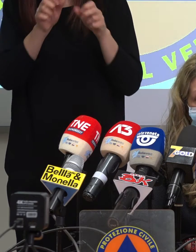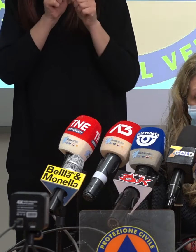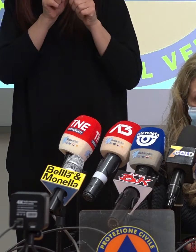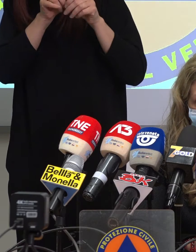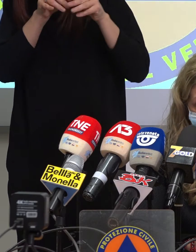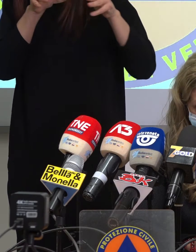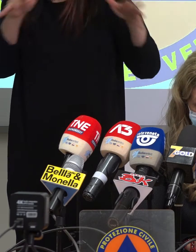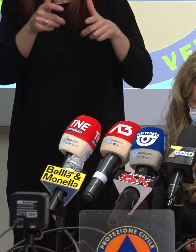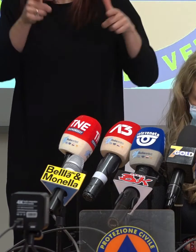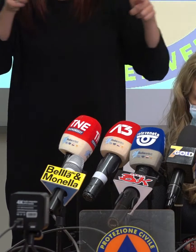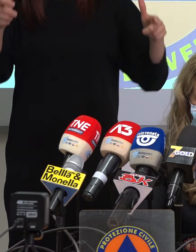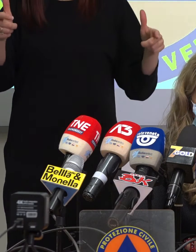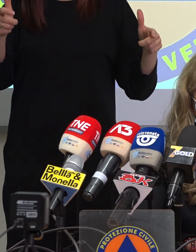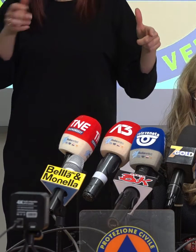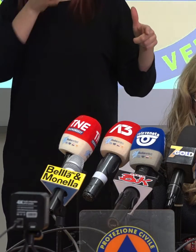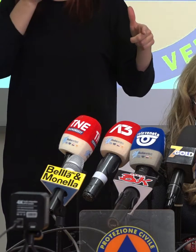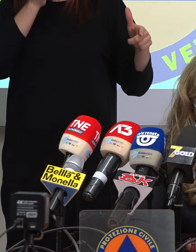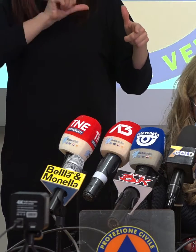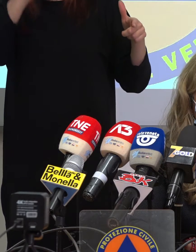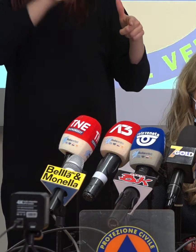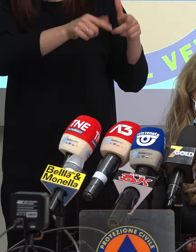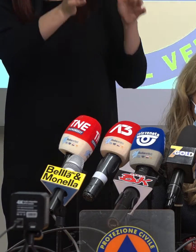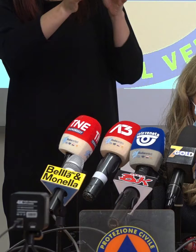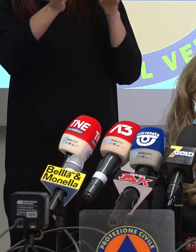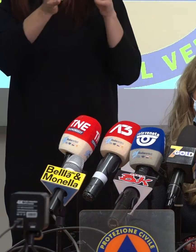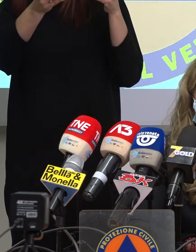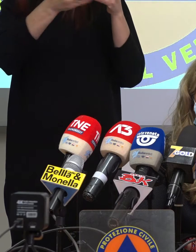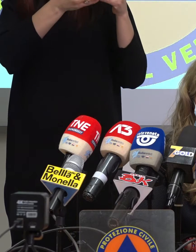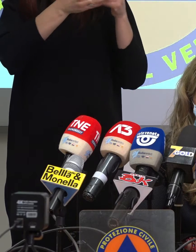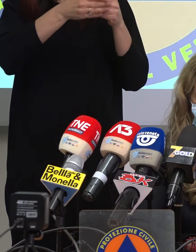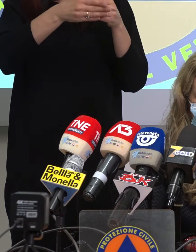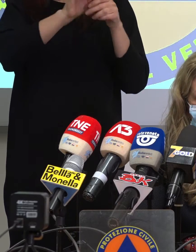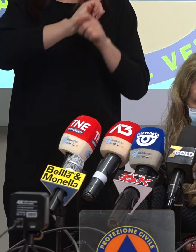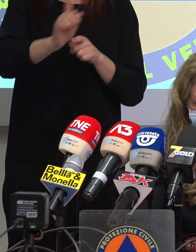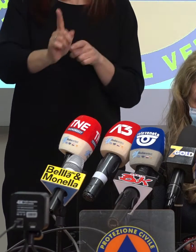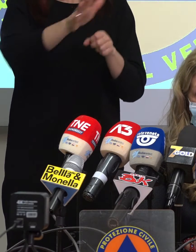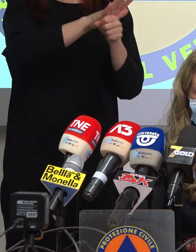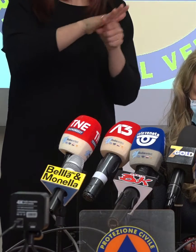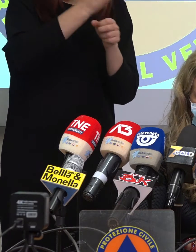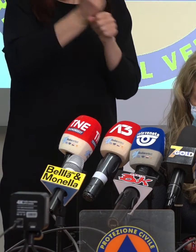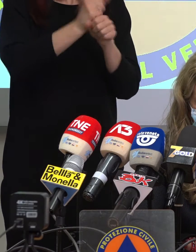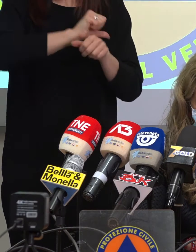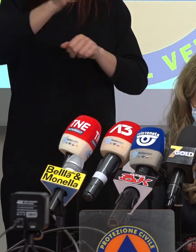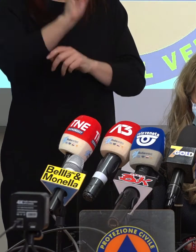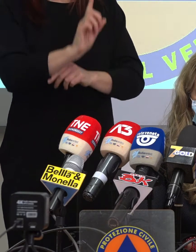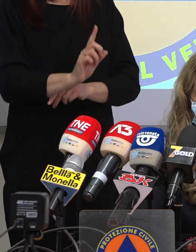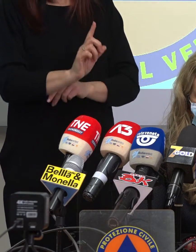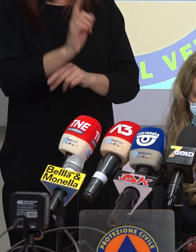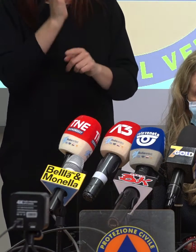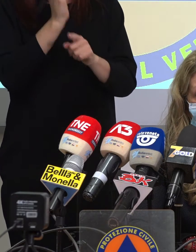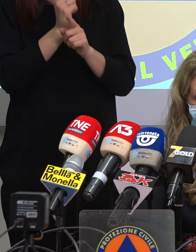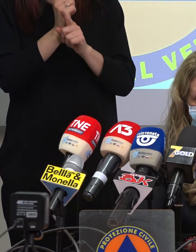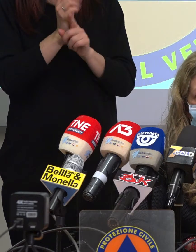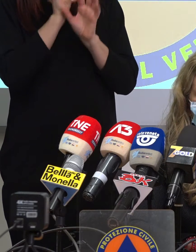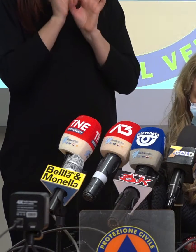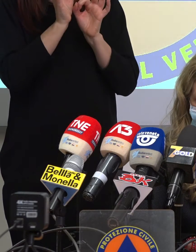epidemiologica, quindi non solo i contatti stretti, familiari, i contatti lavorativi, ma anche, torniamo un po' a